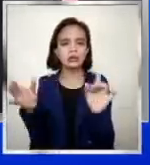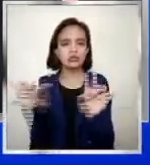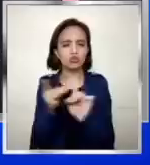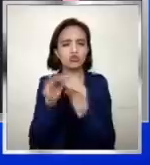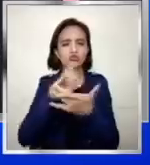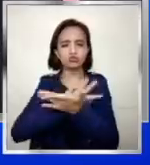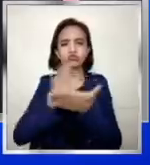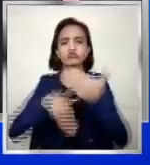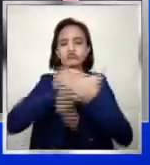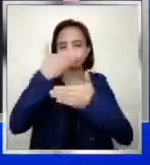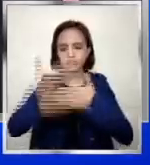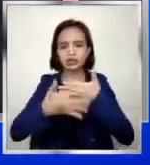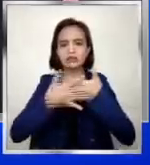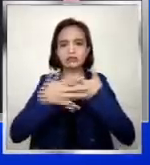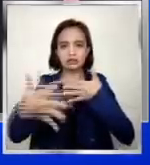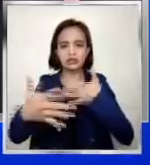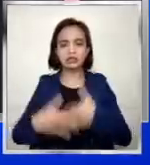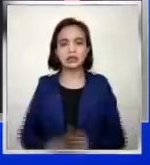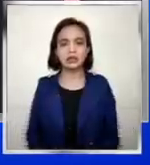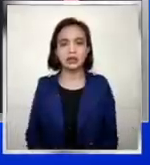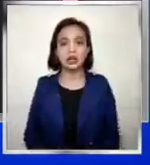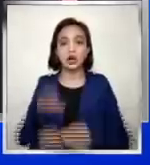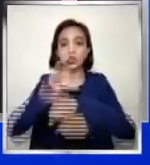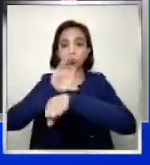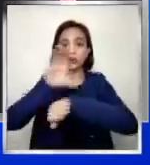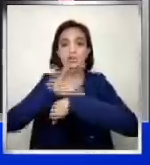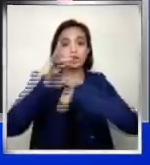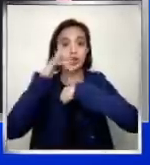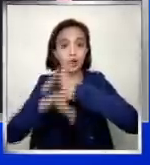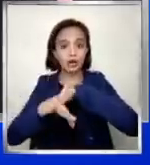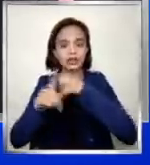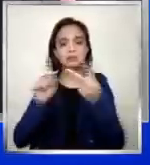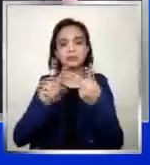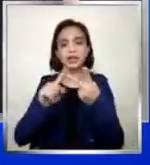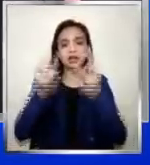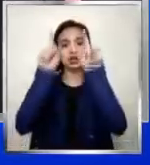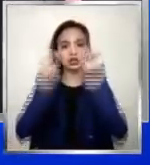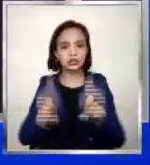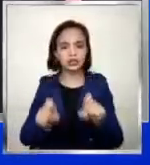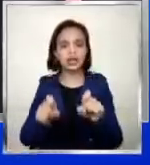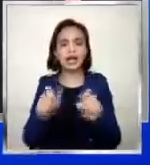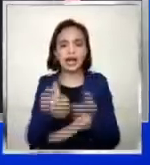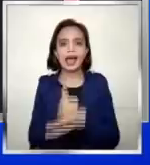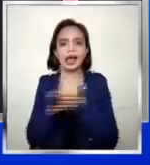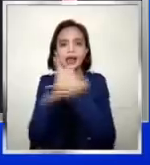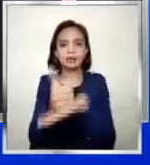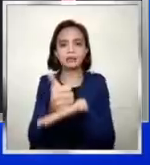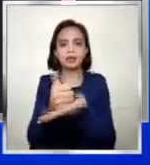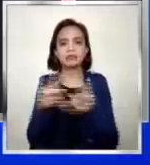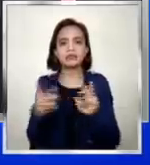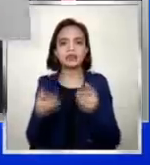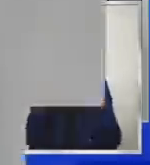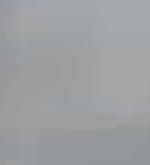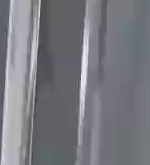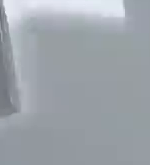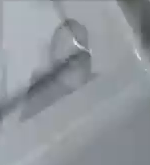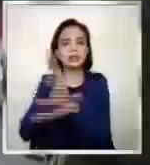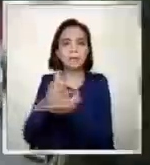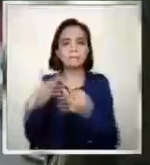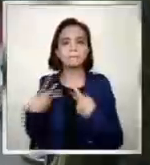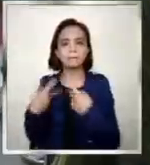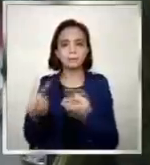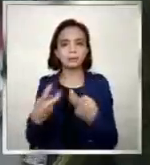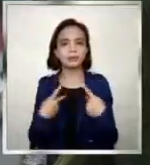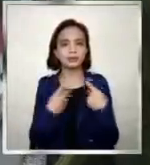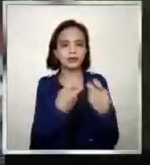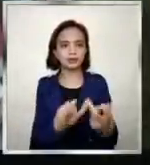maagang konsultasyon at pagpapatest daw ang makakatulong para maputol ang hawahan. Nakatutok si Danoting Kungko.